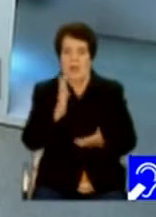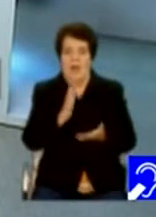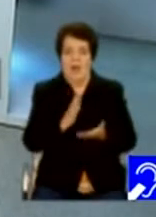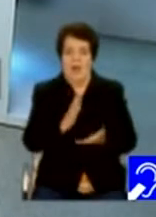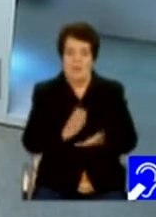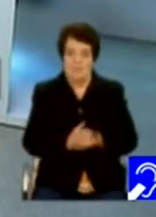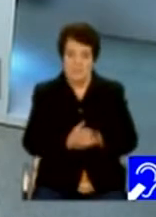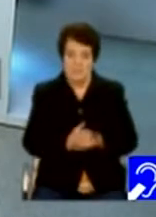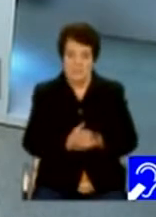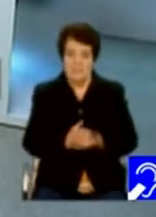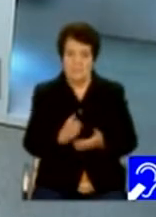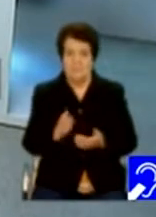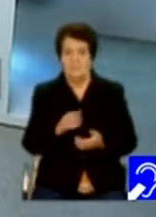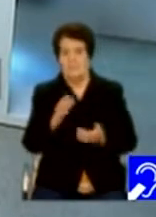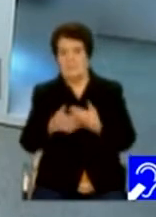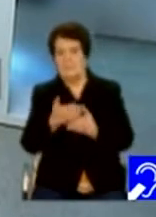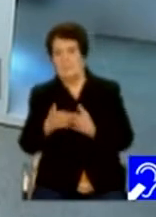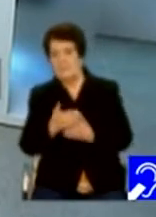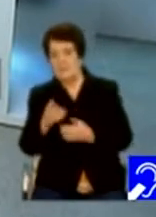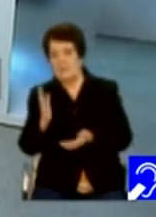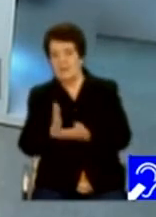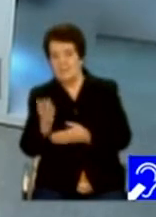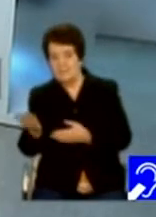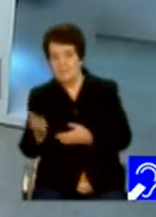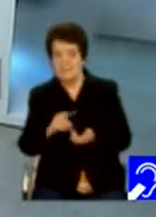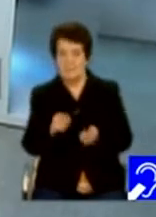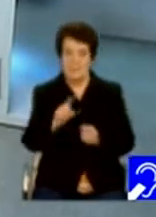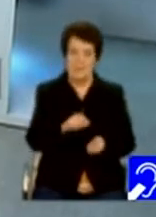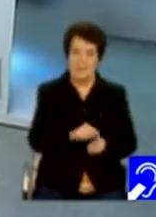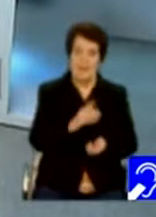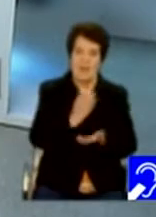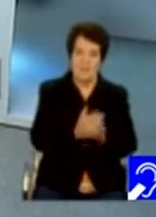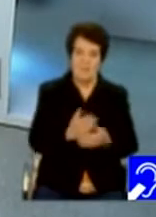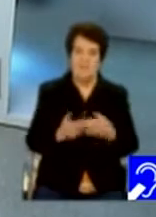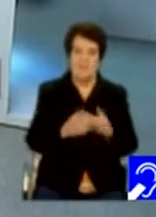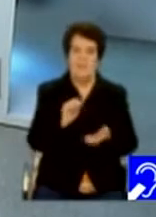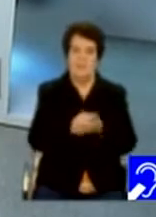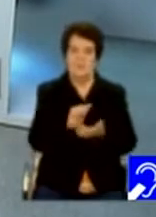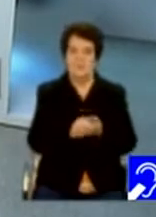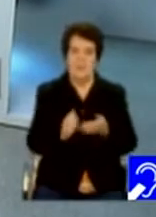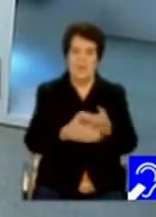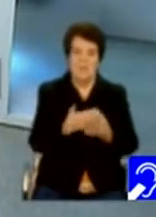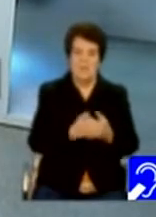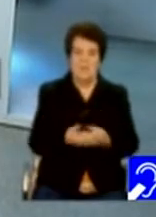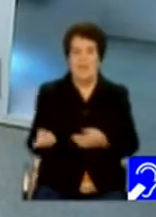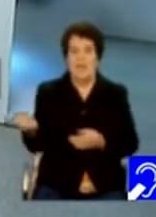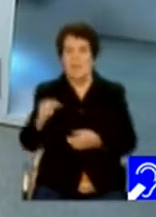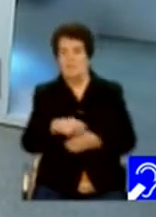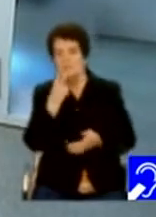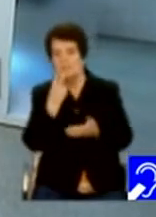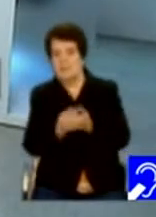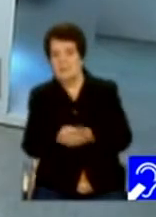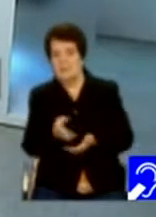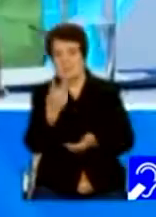dosare penale nu am. Sunteți prost informată, doamna Grisco. Aveți dosar penal. Dumneavoastră mai bine spuneți și arătați despre